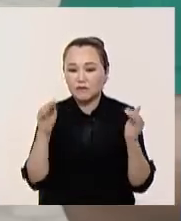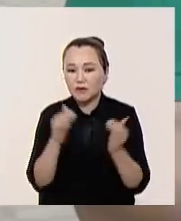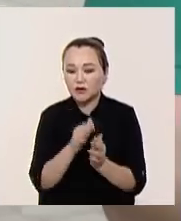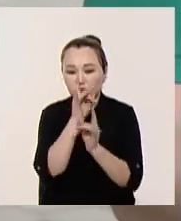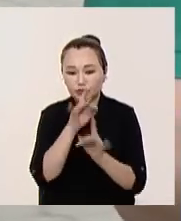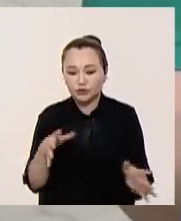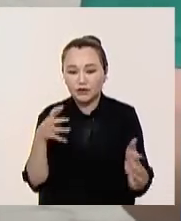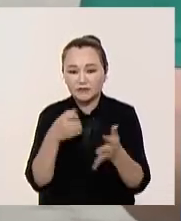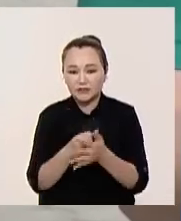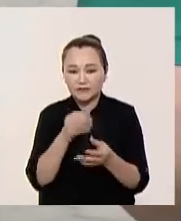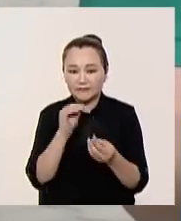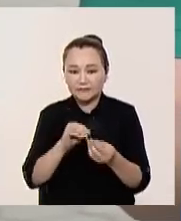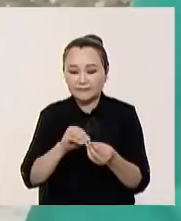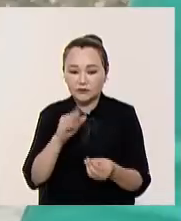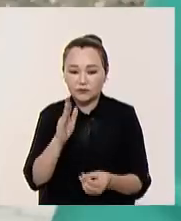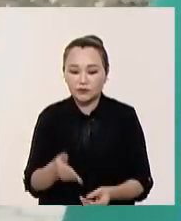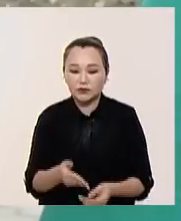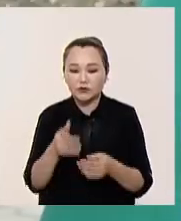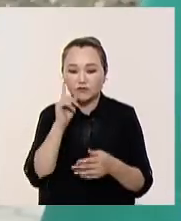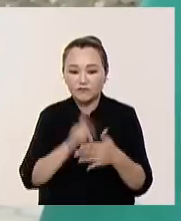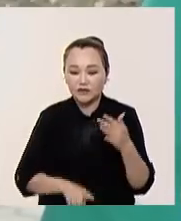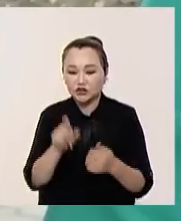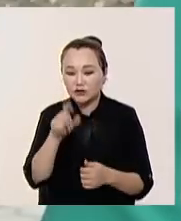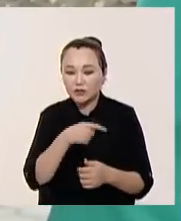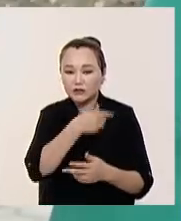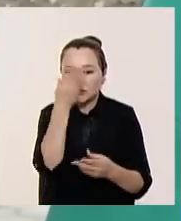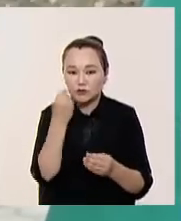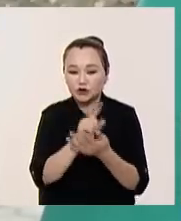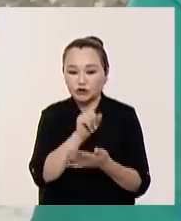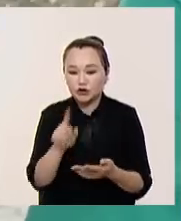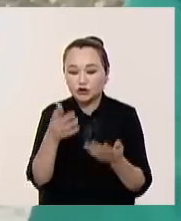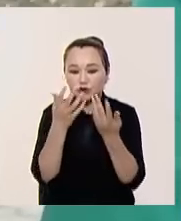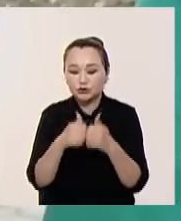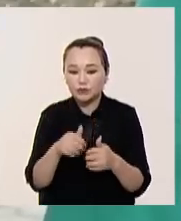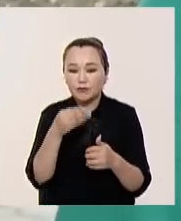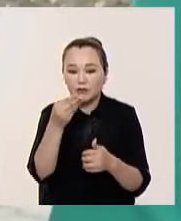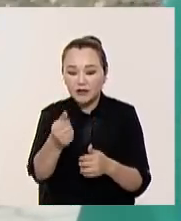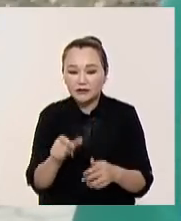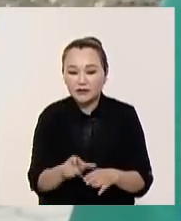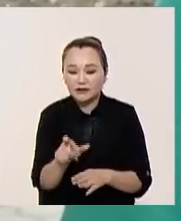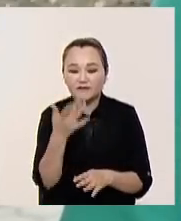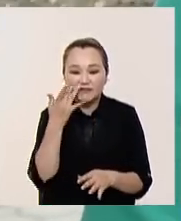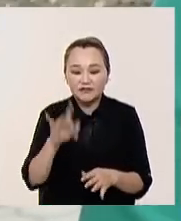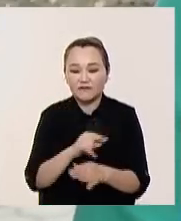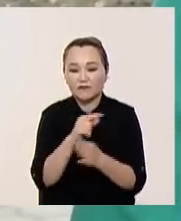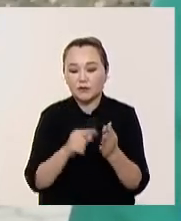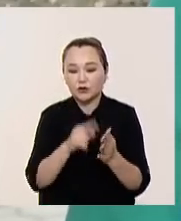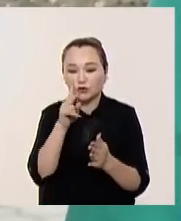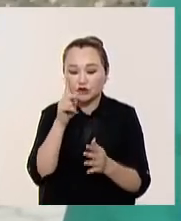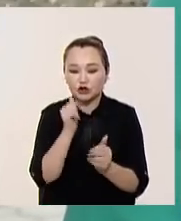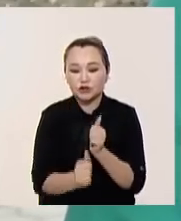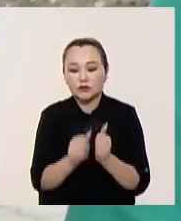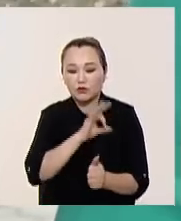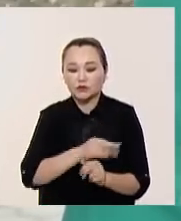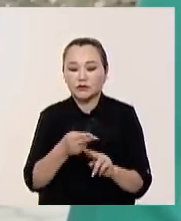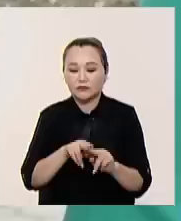аварийность, уверен общественник. Мы не должны забывать то, что к счетчикам платных трасс всегда вопросы. Все, кто часто пользуется